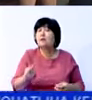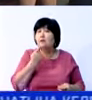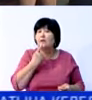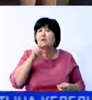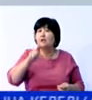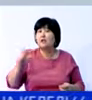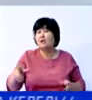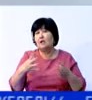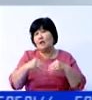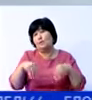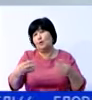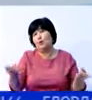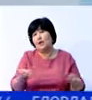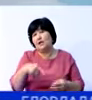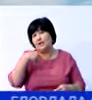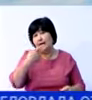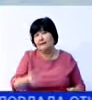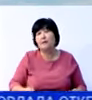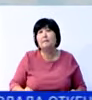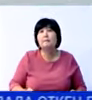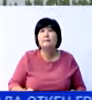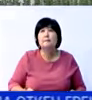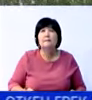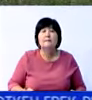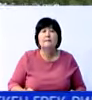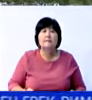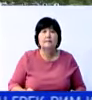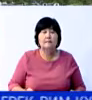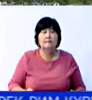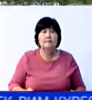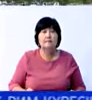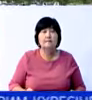берілу керектігін айтты. Әкімжан Жолтаев, Алмат Меңдібаев, Қанат Махамбетов, Қызылорда телеарнасы.